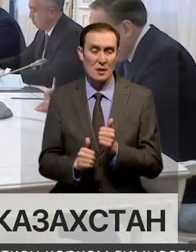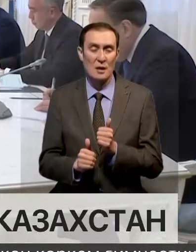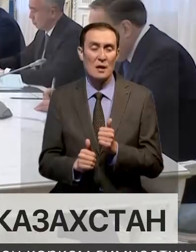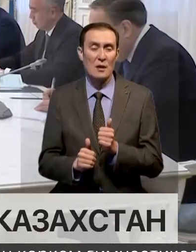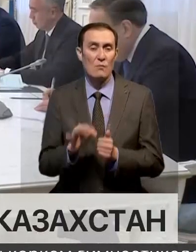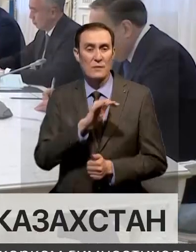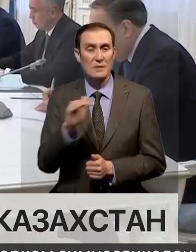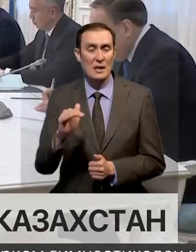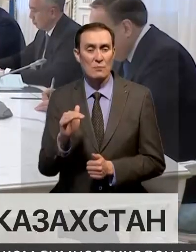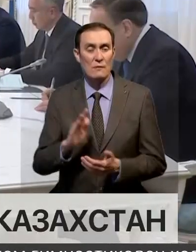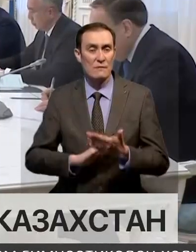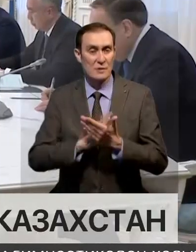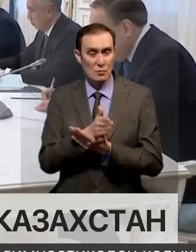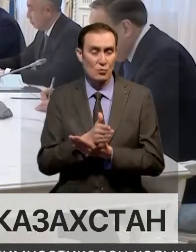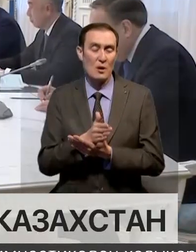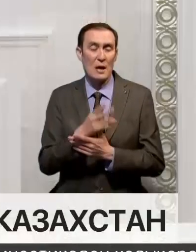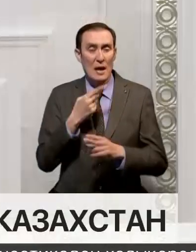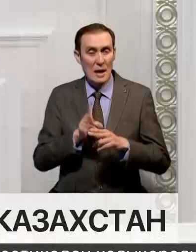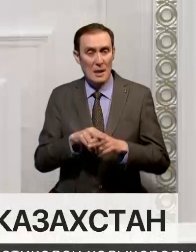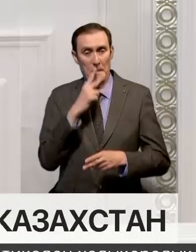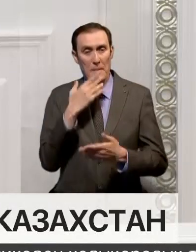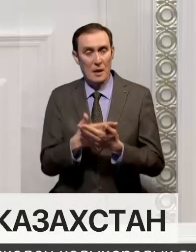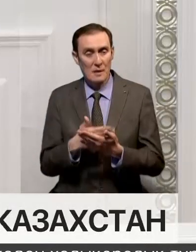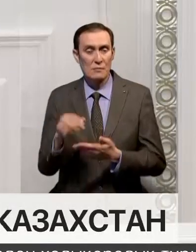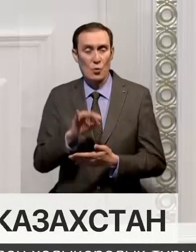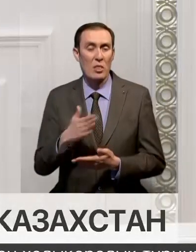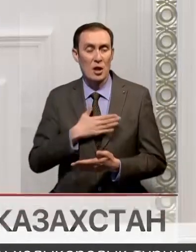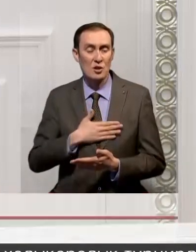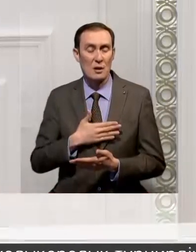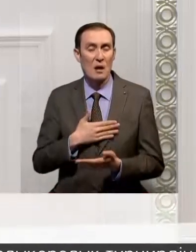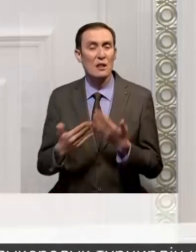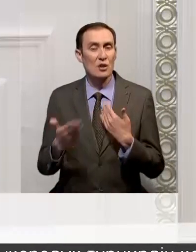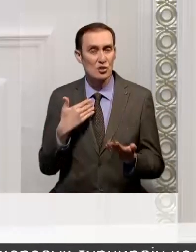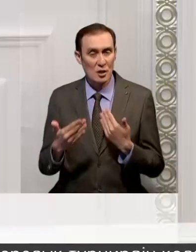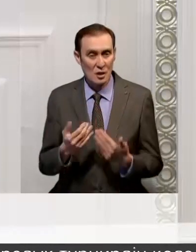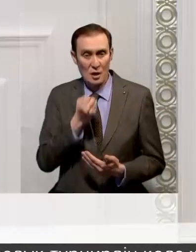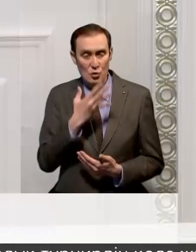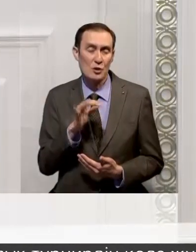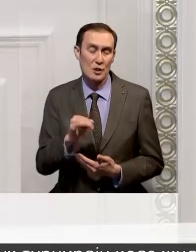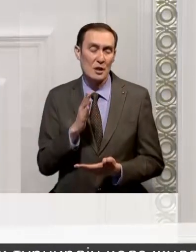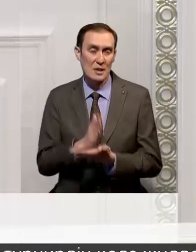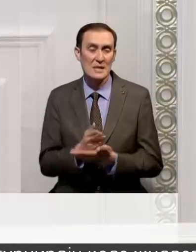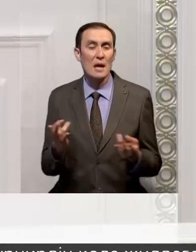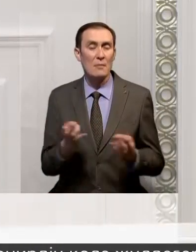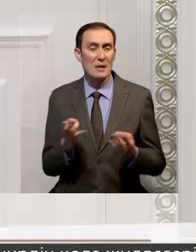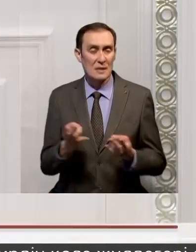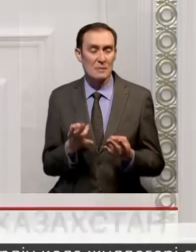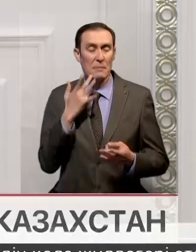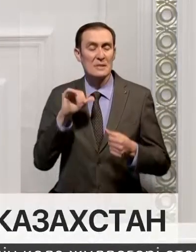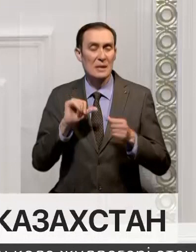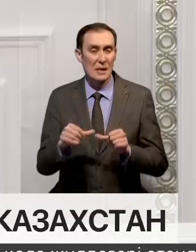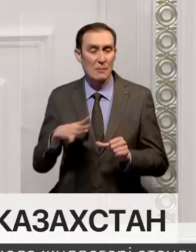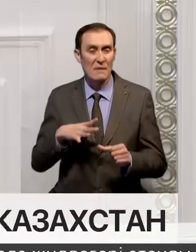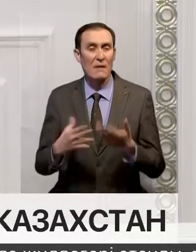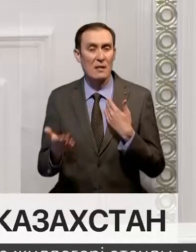рамках официальных визитов, говорит и о характере наших отношений, и о том, что есть необходимость постоянно быть